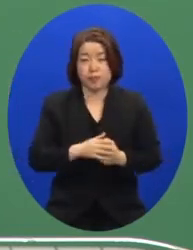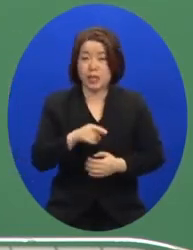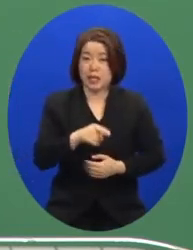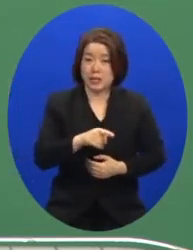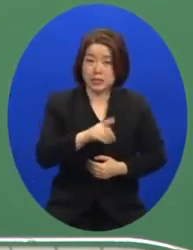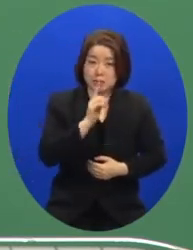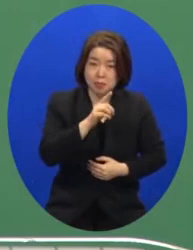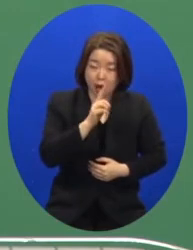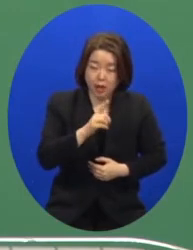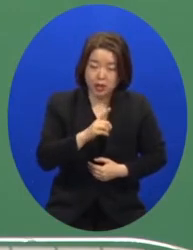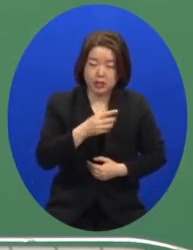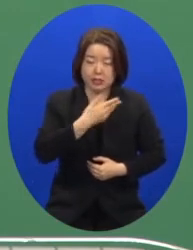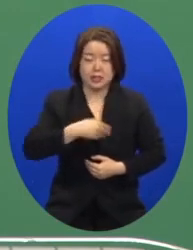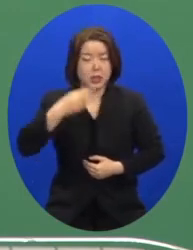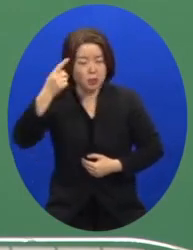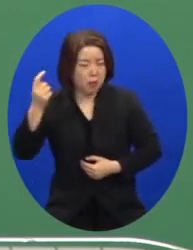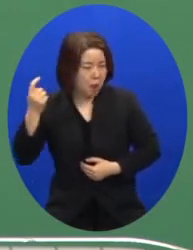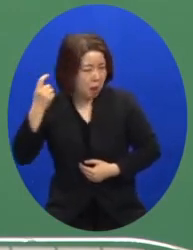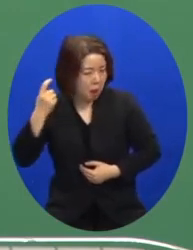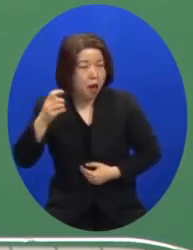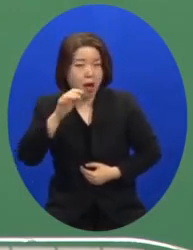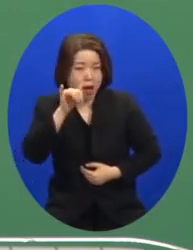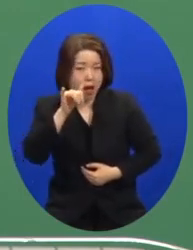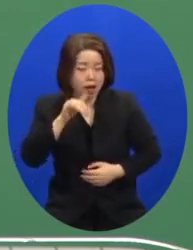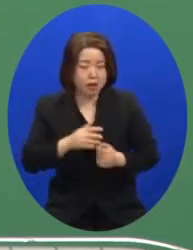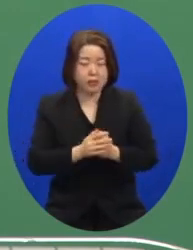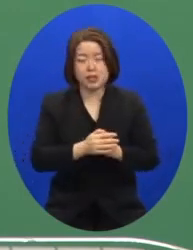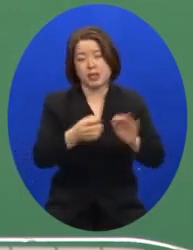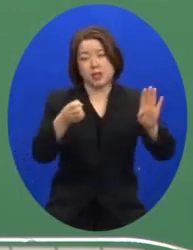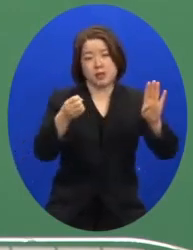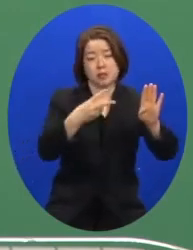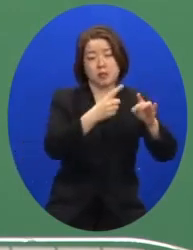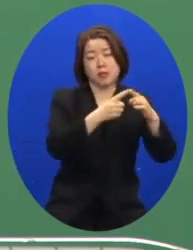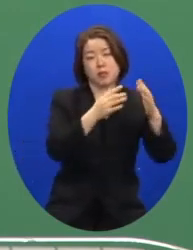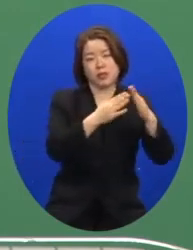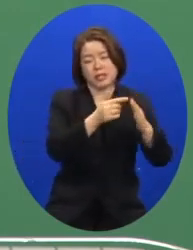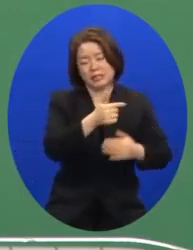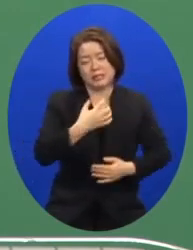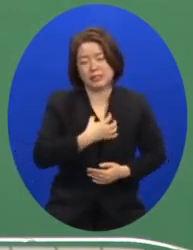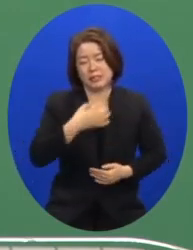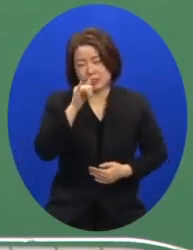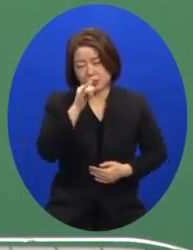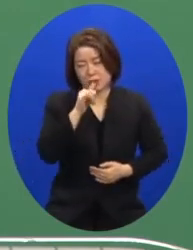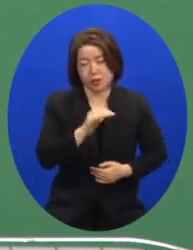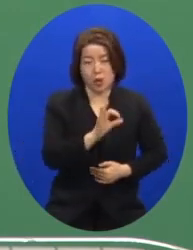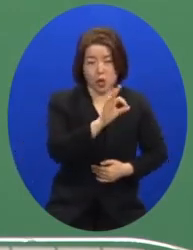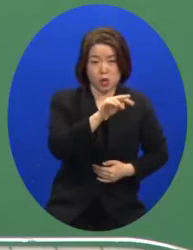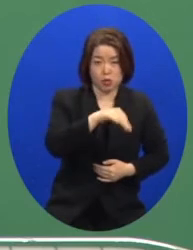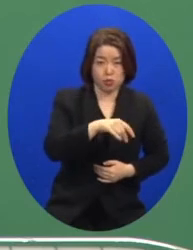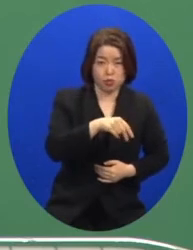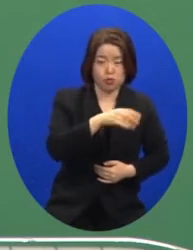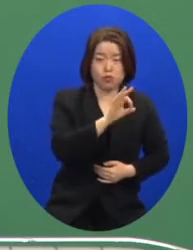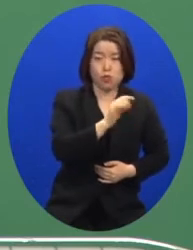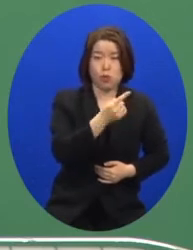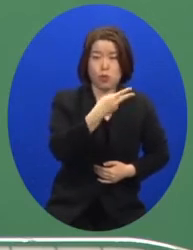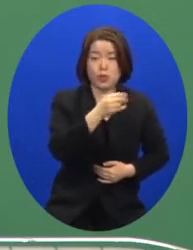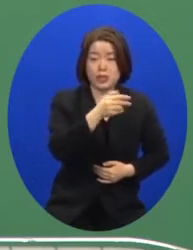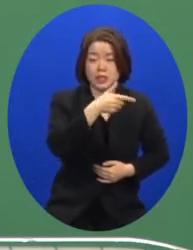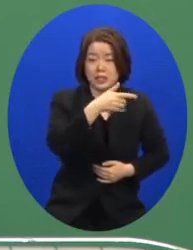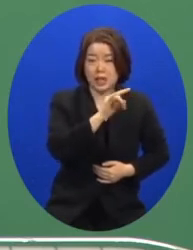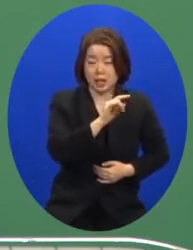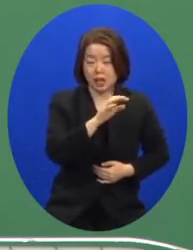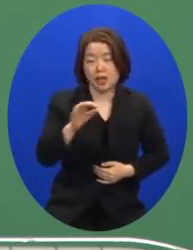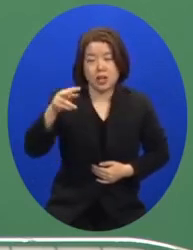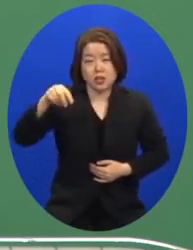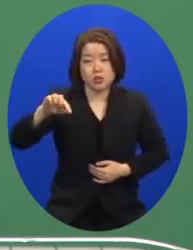전해졌습니다 빌립보 교회에 큰 걱정이에요 요 대화 와 순 두 개가 너무 마음이 안 맞아요 서로